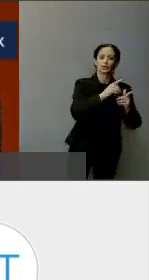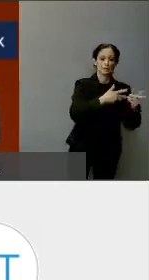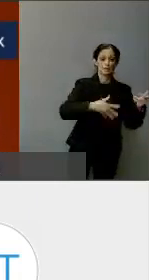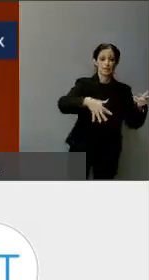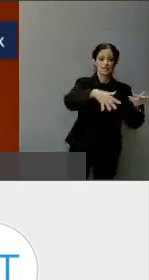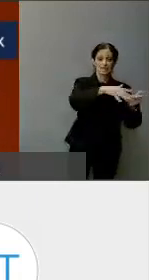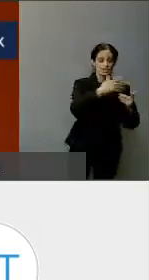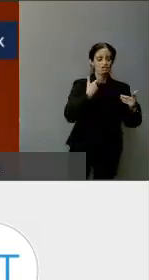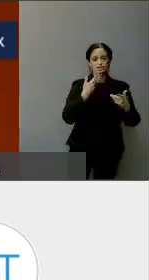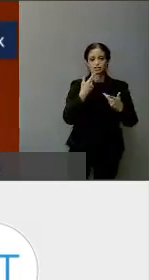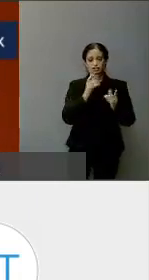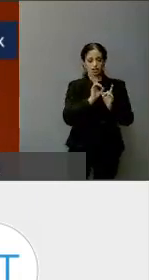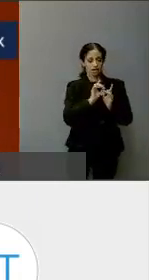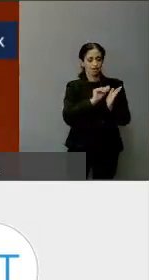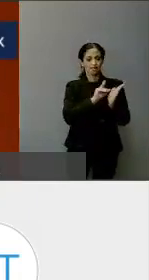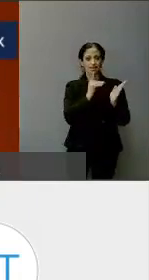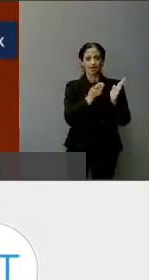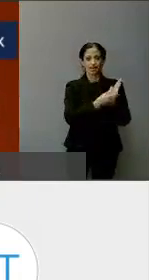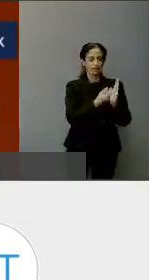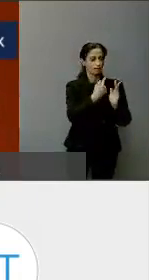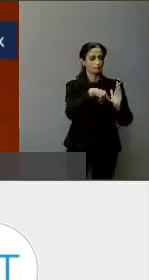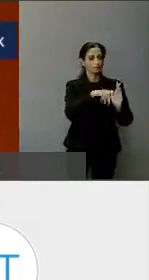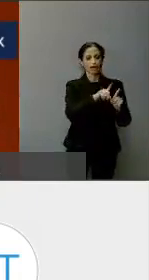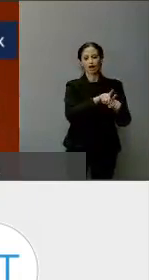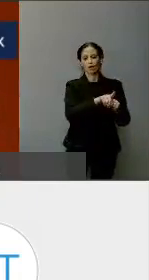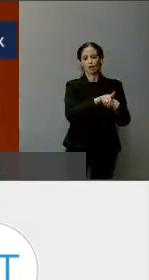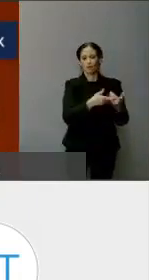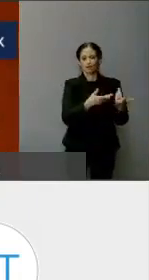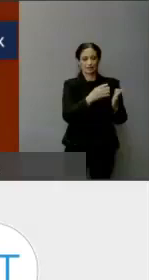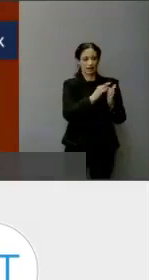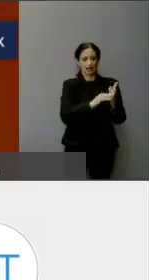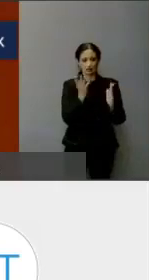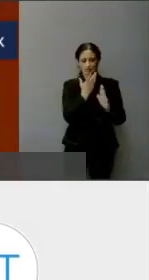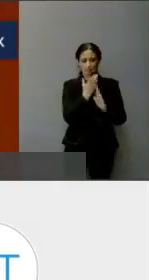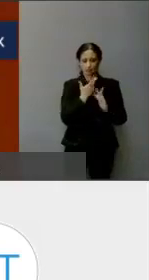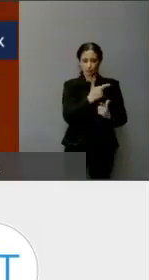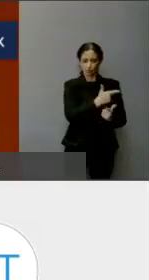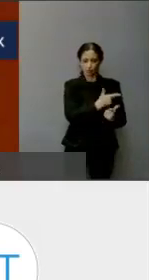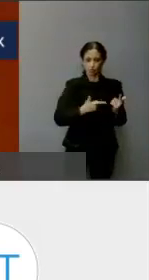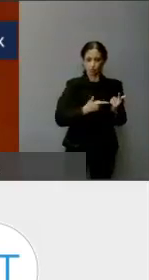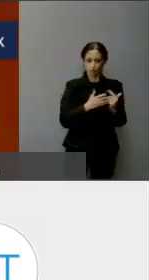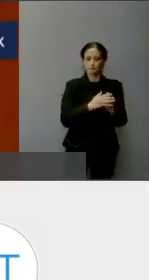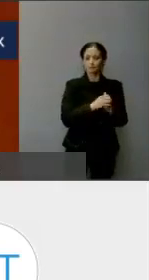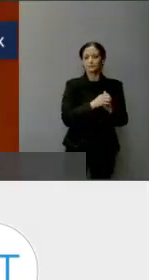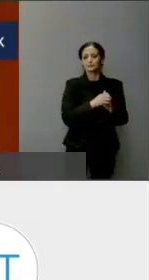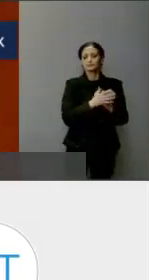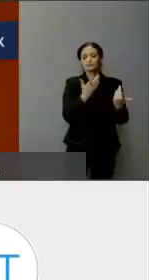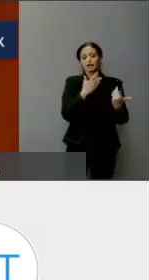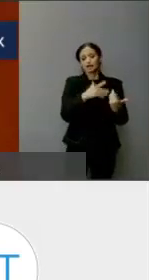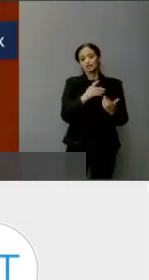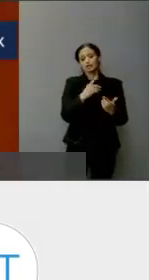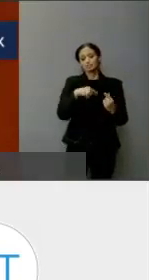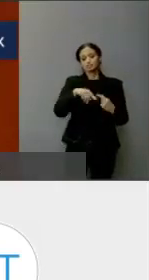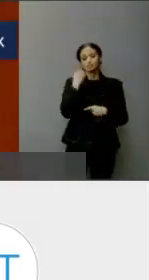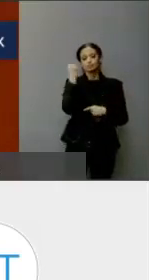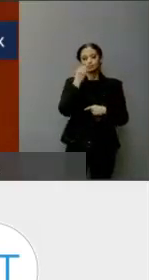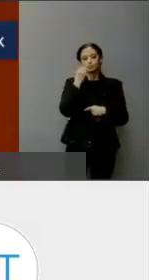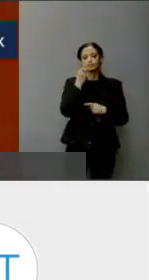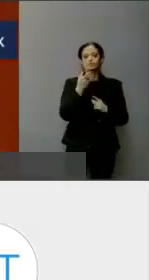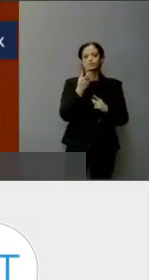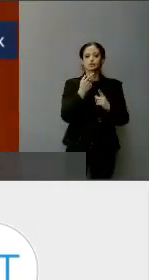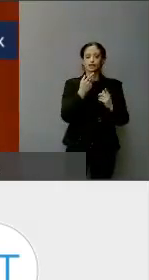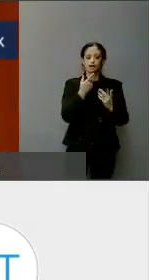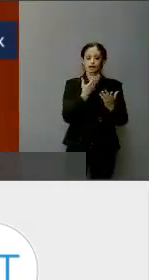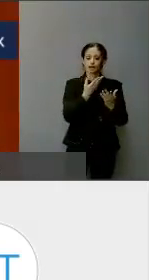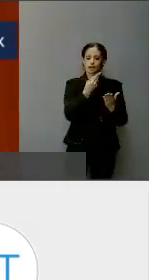ritegno alla variante edilizia e di vesima del comune contrapponiamo uno strumento attrattivo del piano particolareggiato i